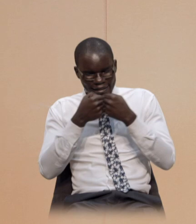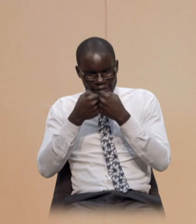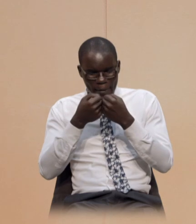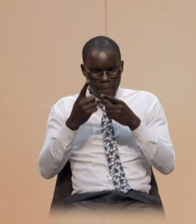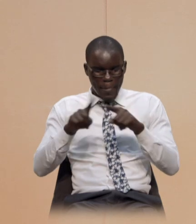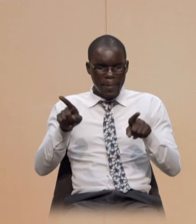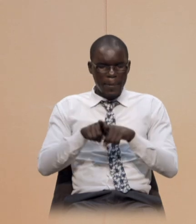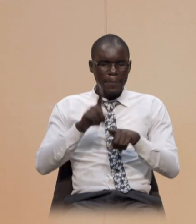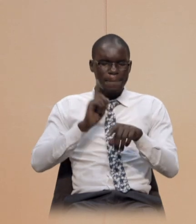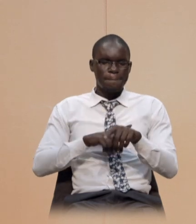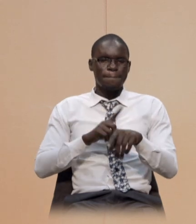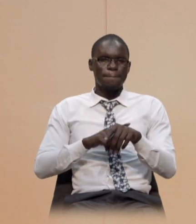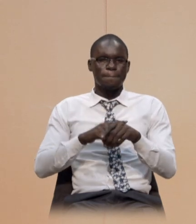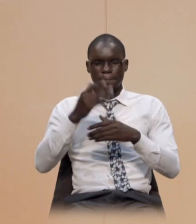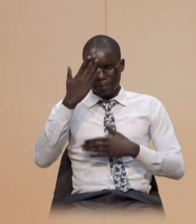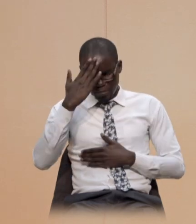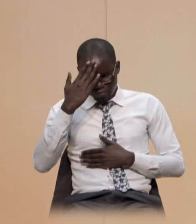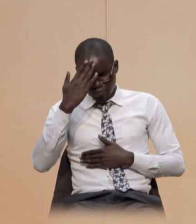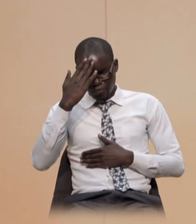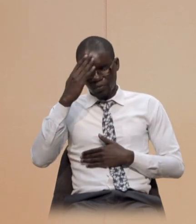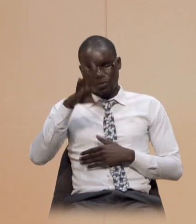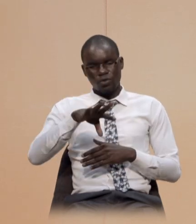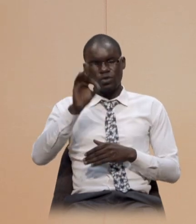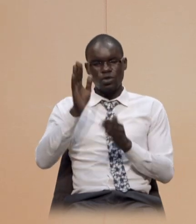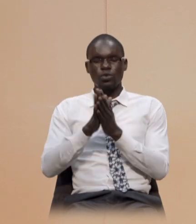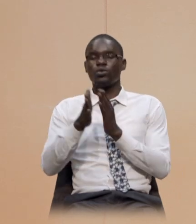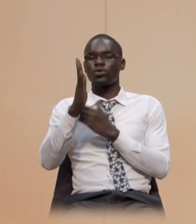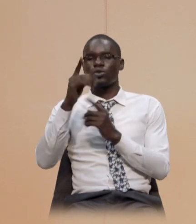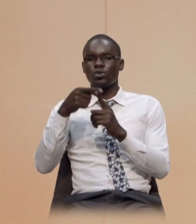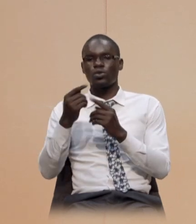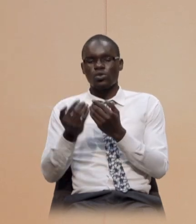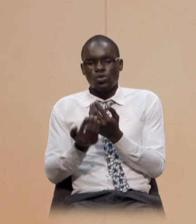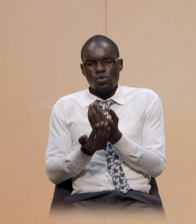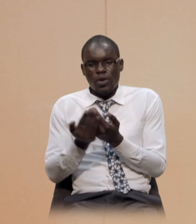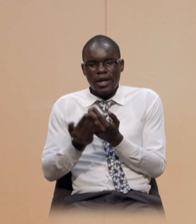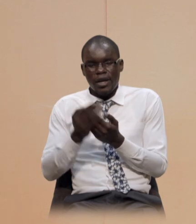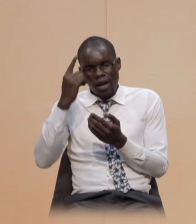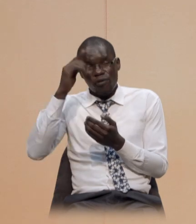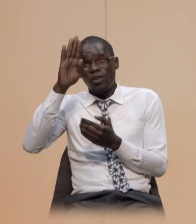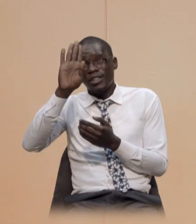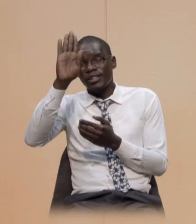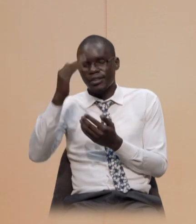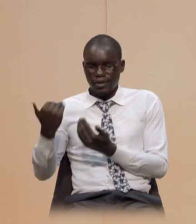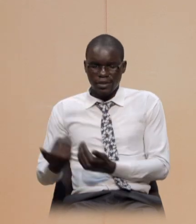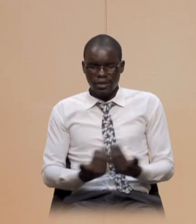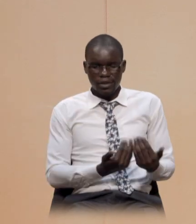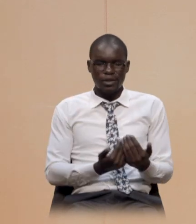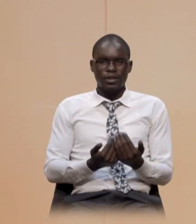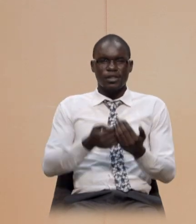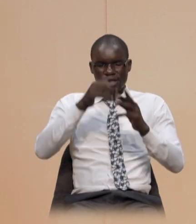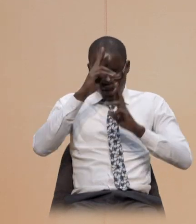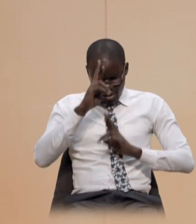be chosen by God to raise one or more of his kids. Fikiria kwamba ni heshima